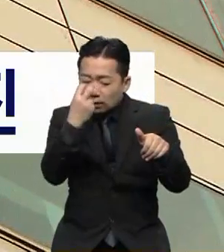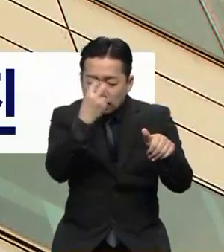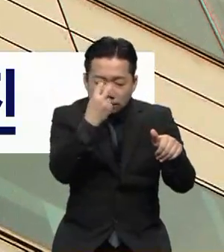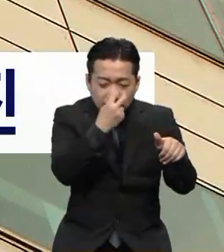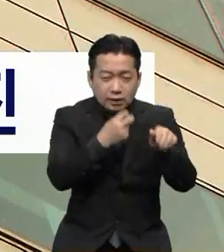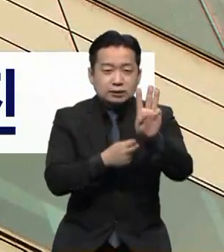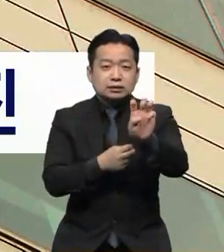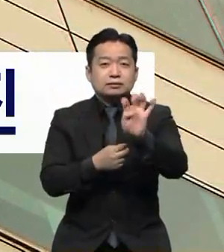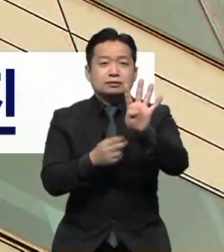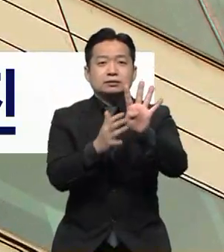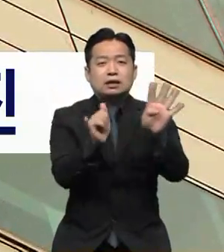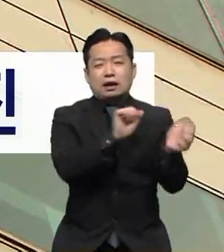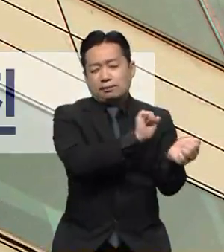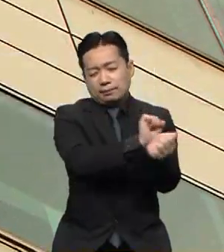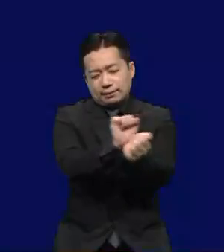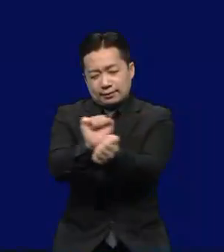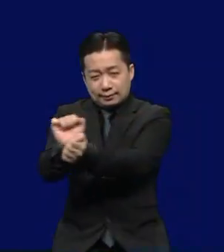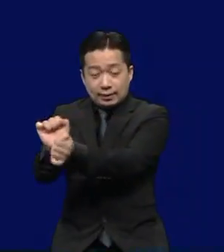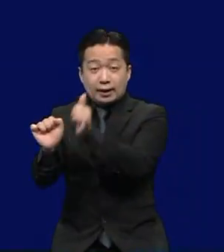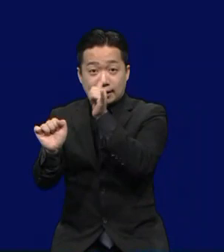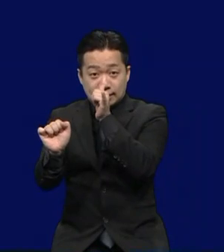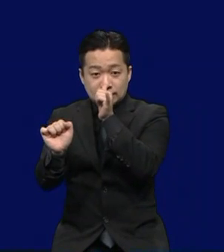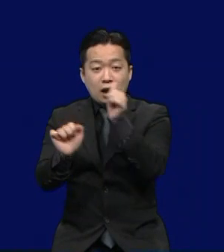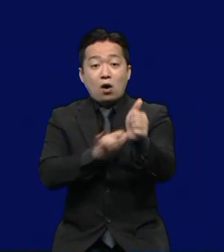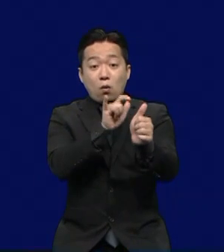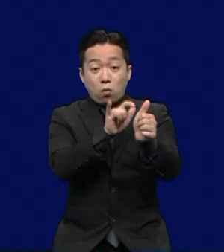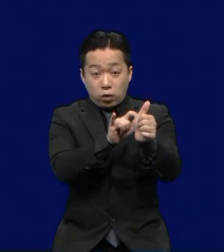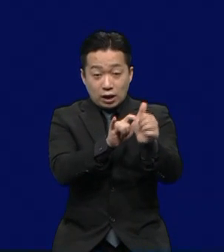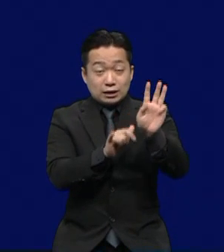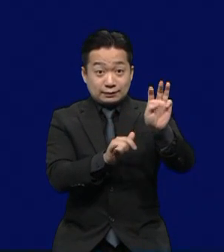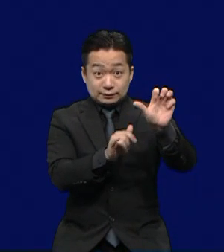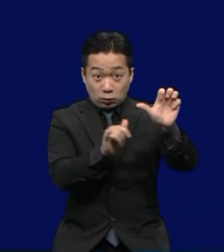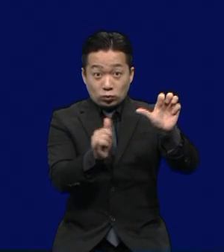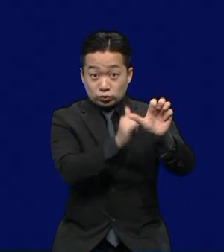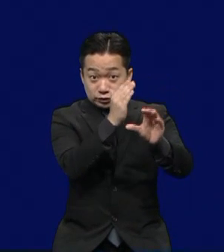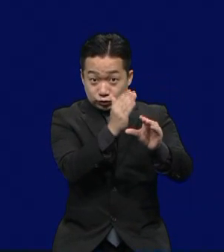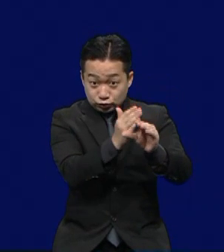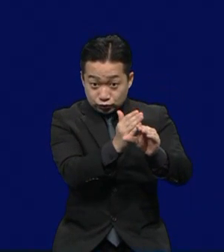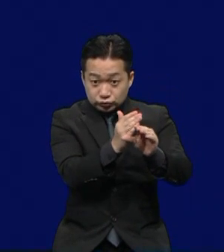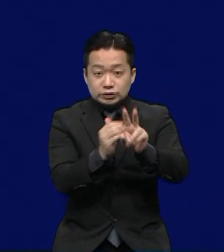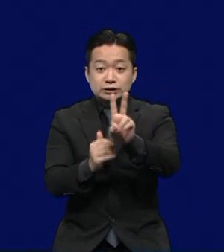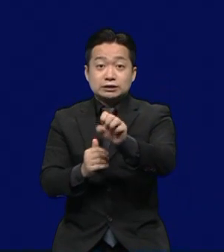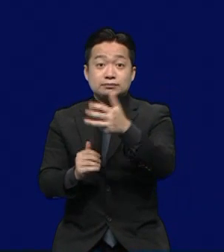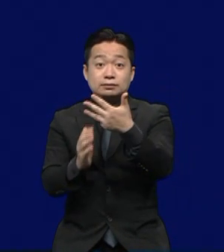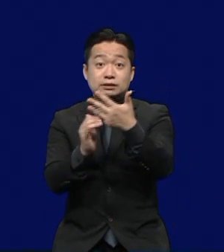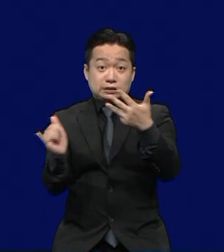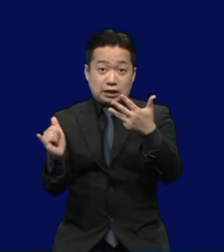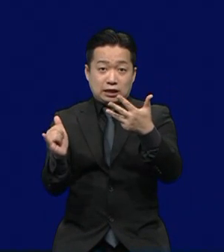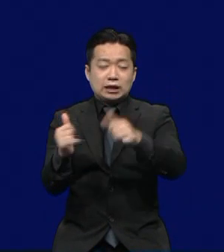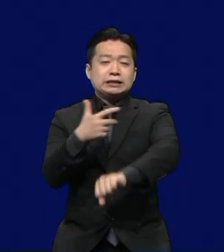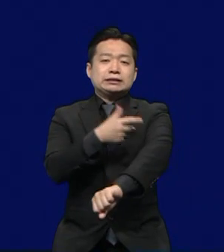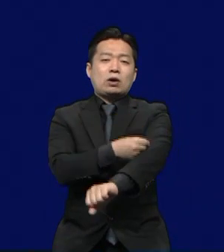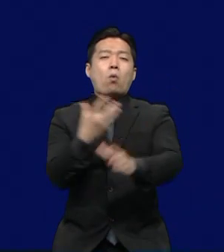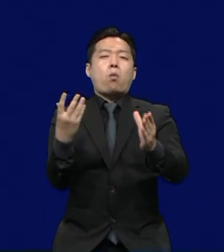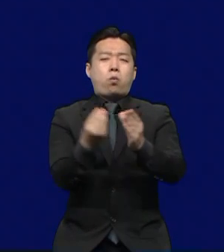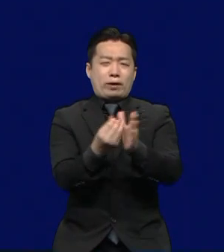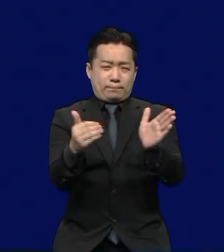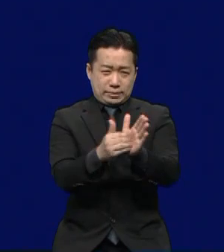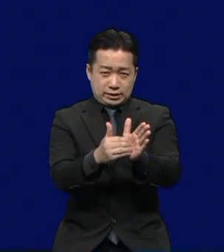34명이 추가 감염됐습니다. 전체 확진자 35명 가운데 28명이 접종